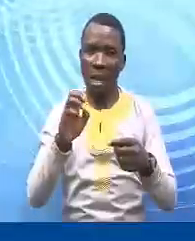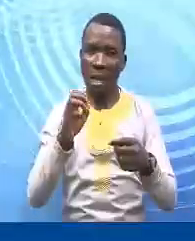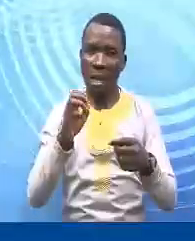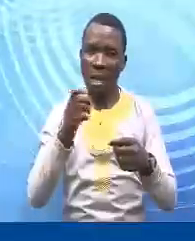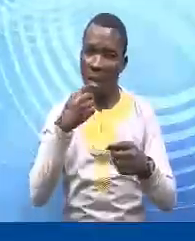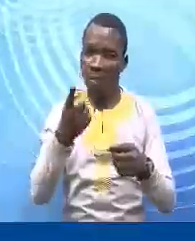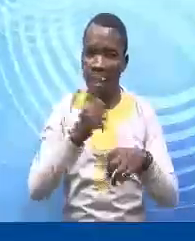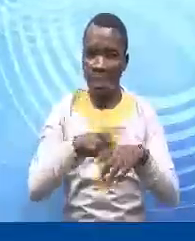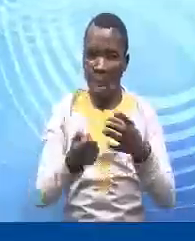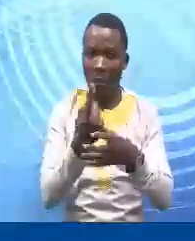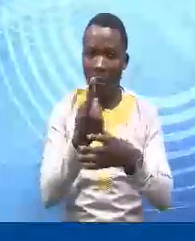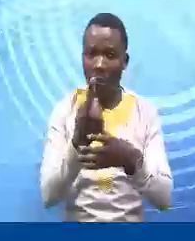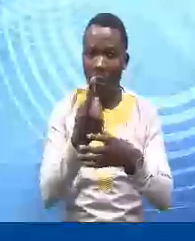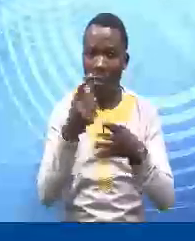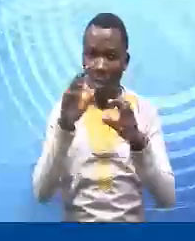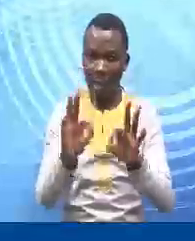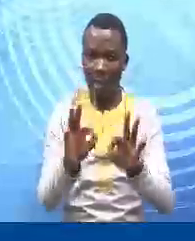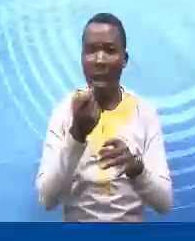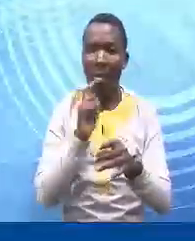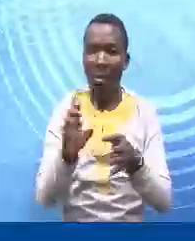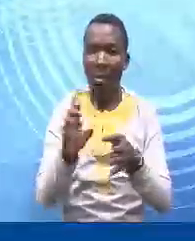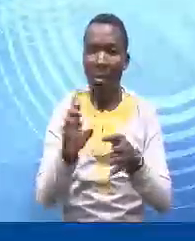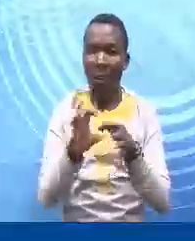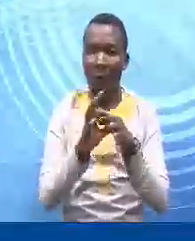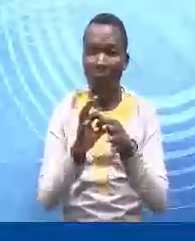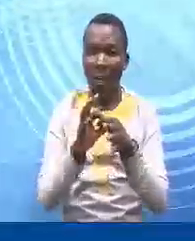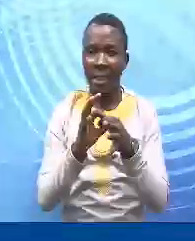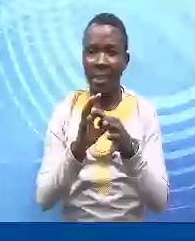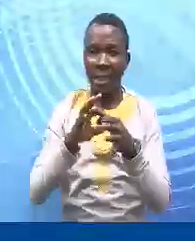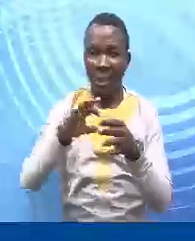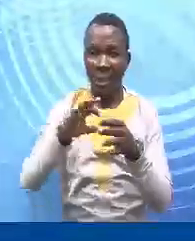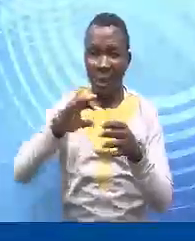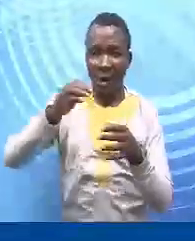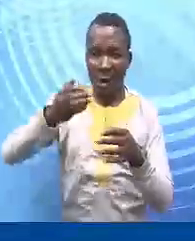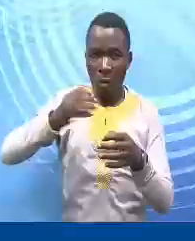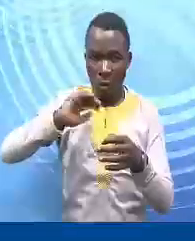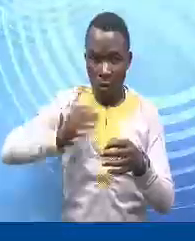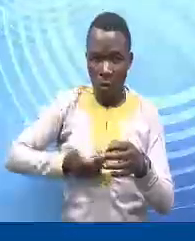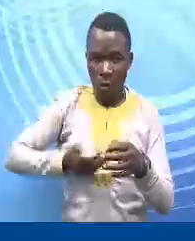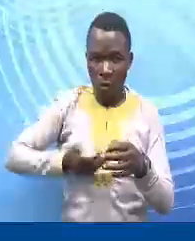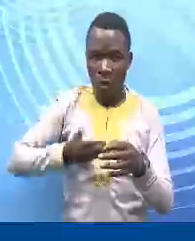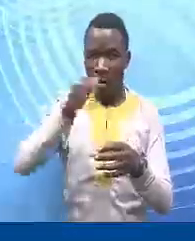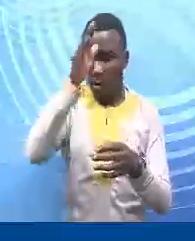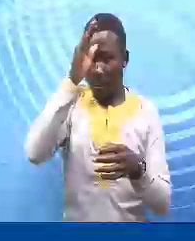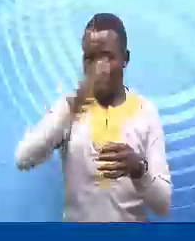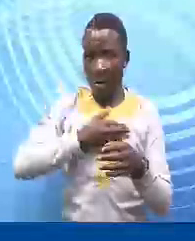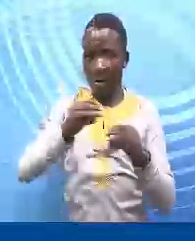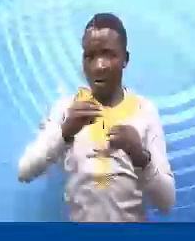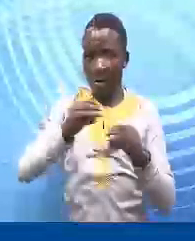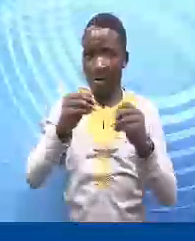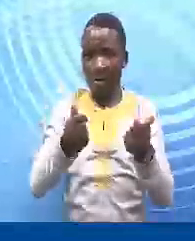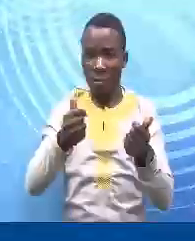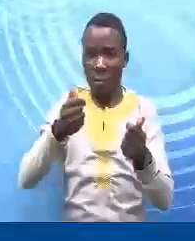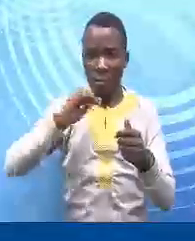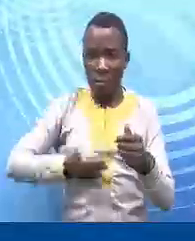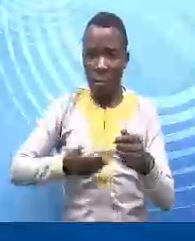igihe havutse ikintu runaka agomba gufatanya n'uwo mukadata bakagikemura mukadata